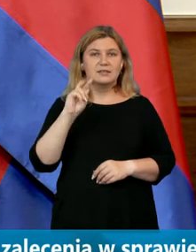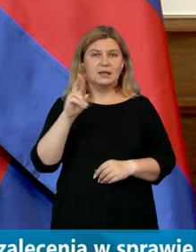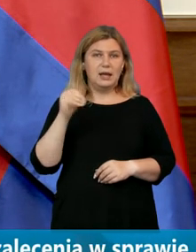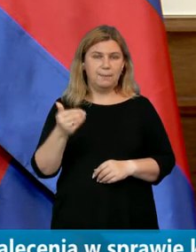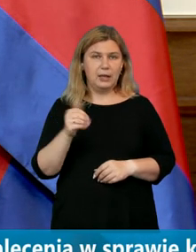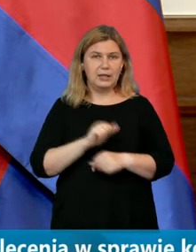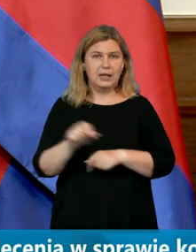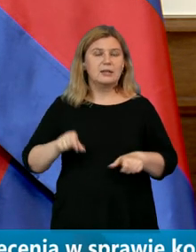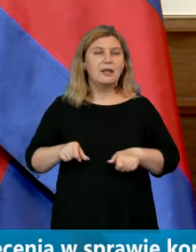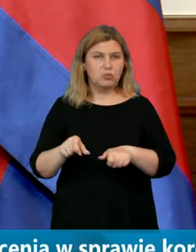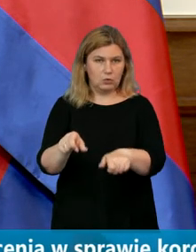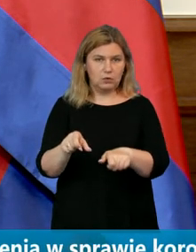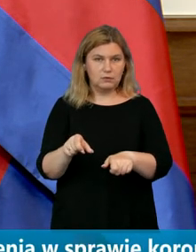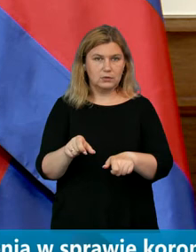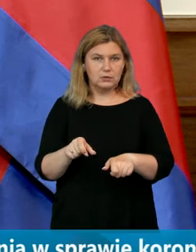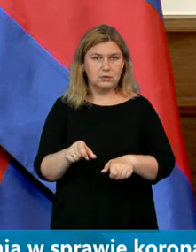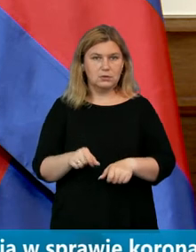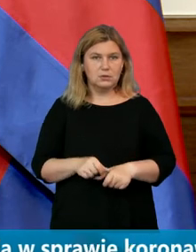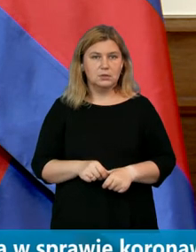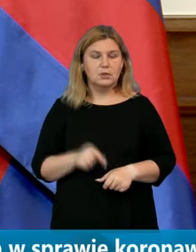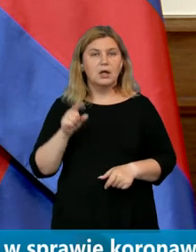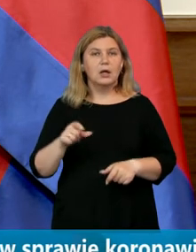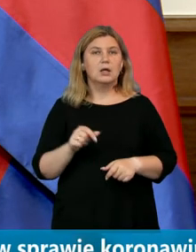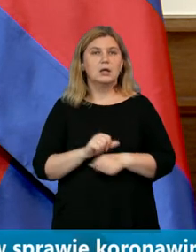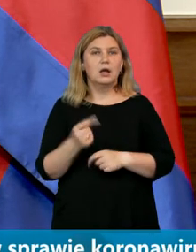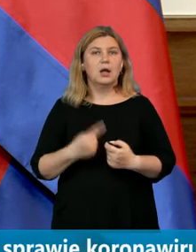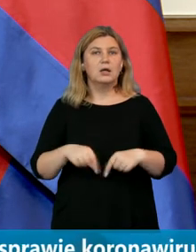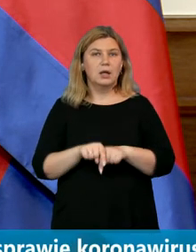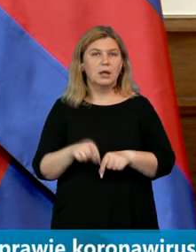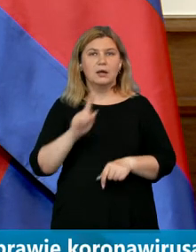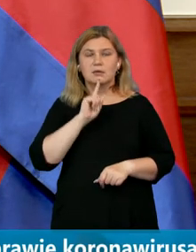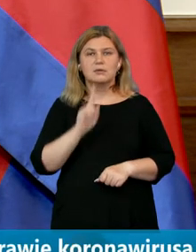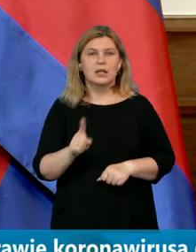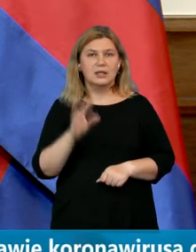na torowiska i to realizuje firma Trakcja na zlecenie